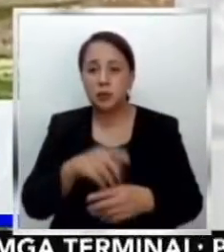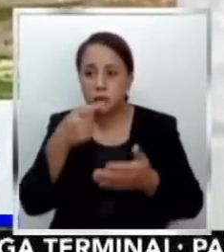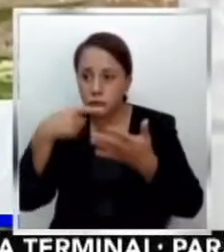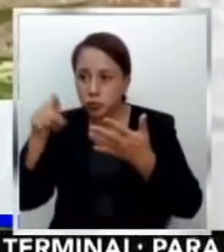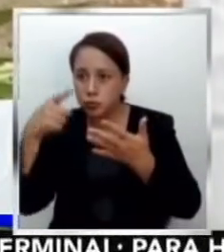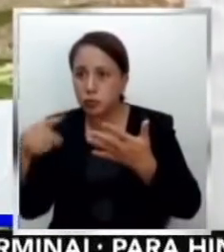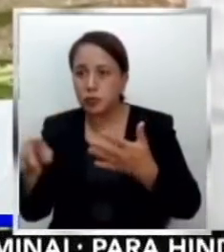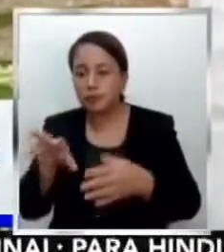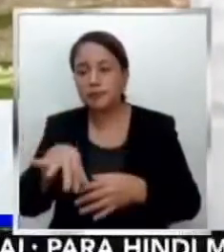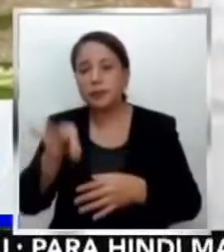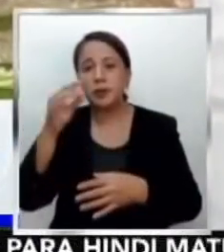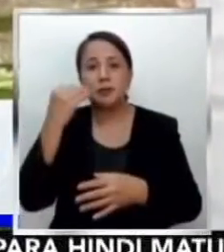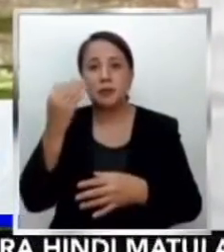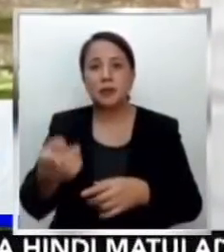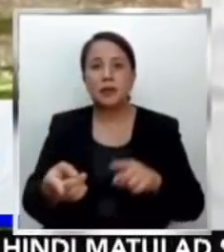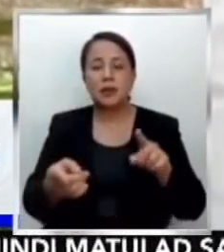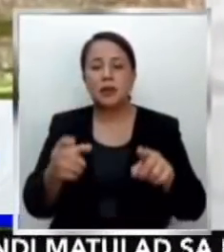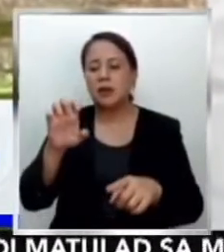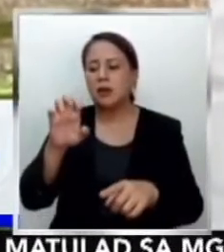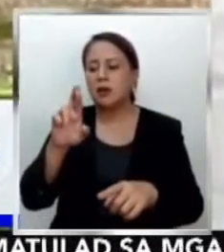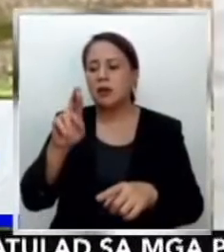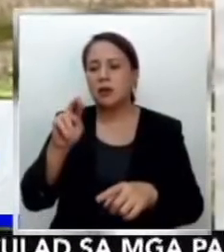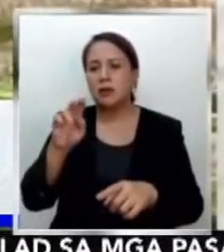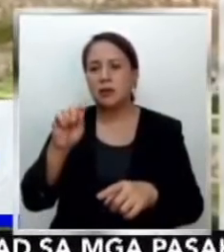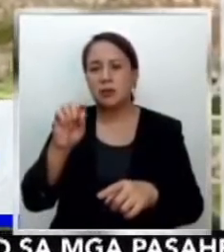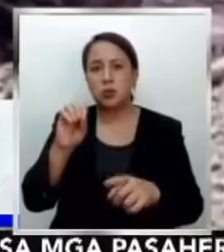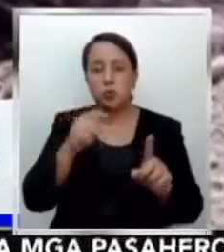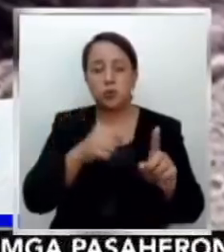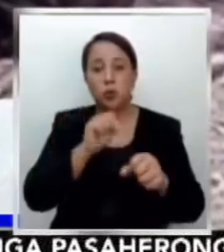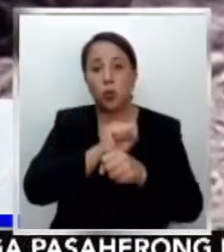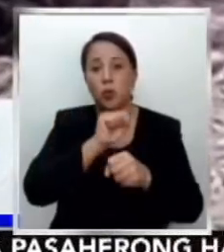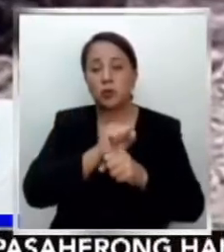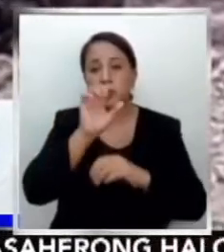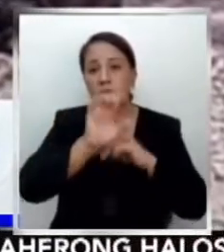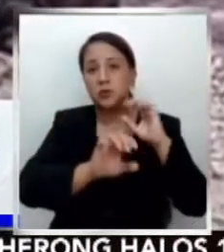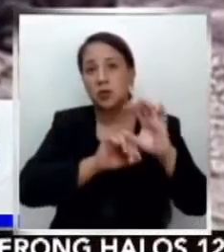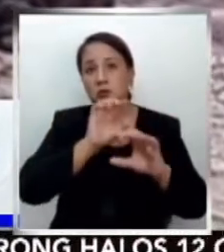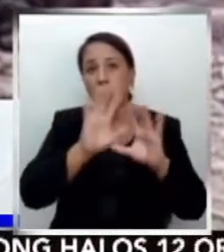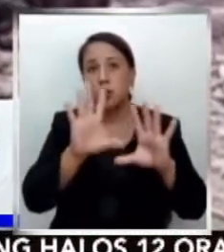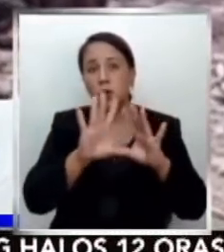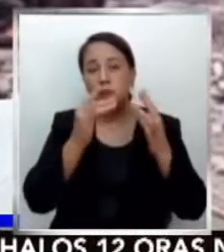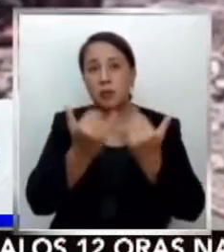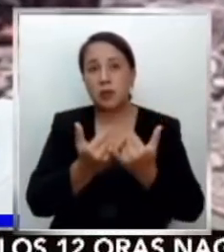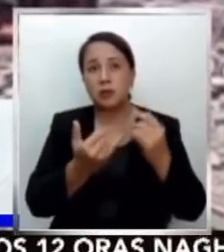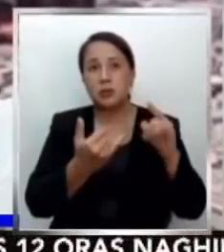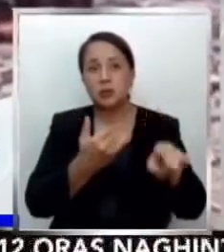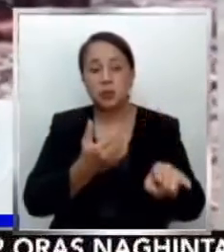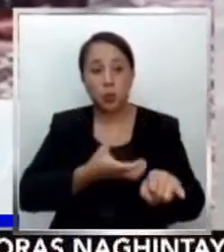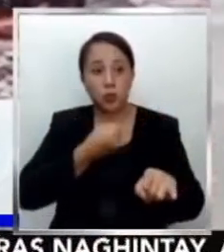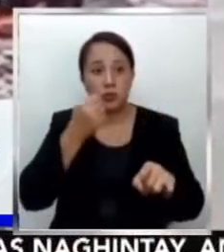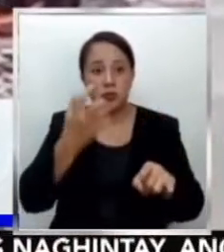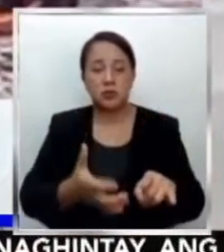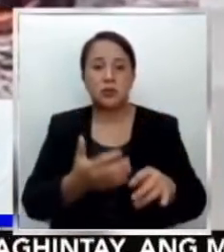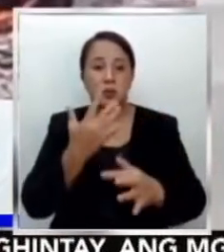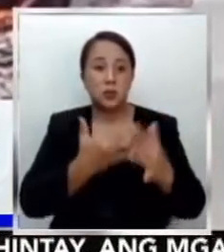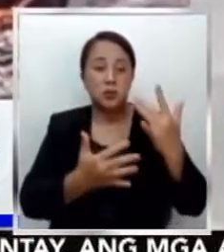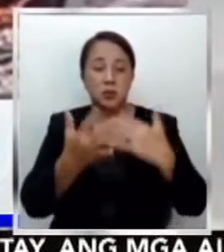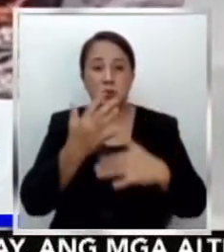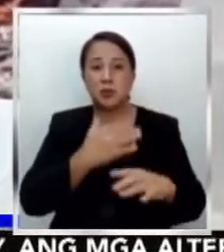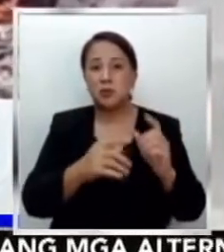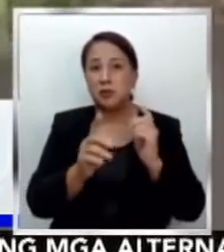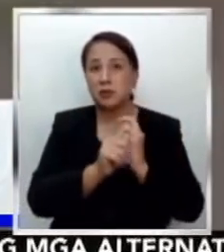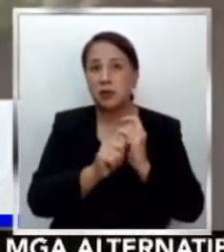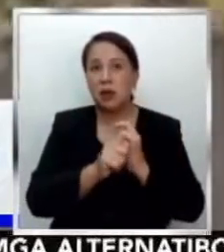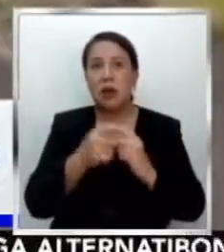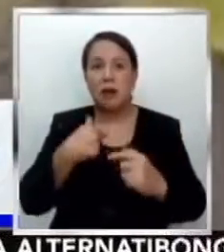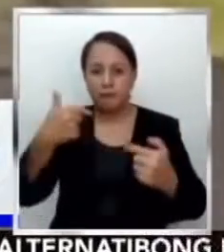ang bangkay ng isang Ernesto Andujar, trabahador ng construction company na may-ari ng sinunog ng mga sasakyan. May mga tama raw siya ng bala sa